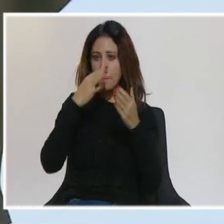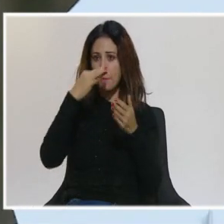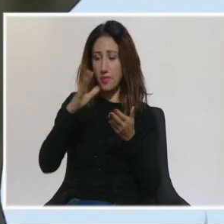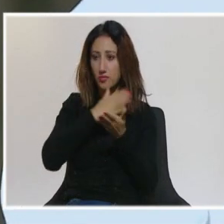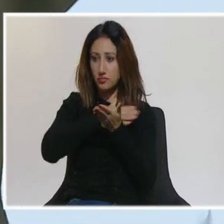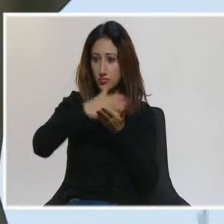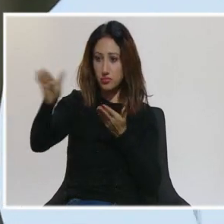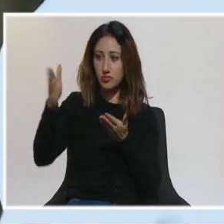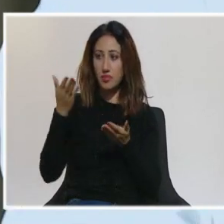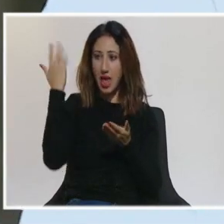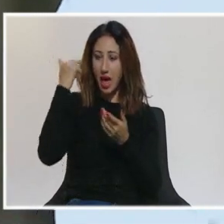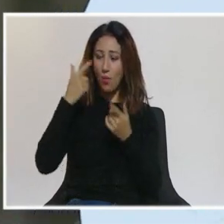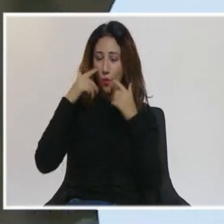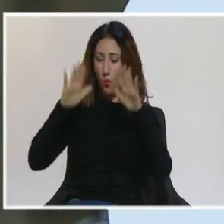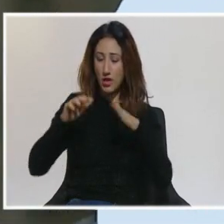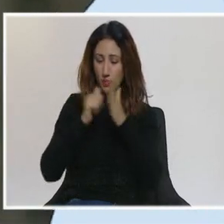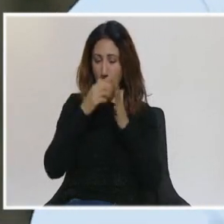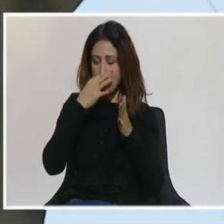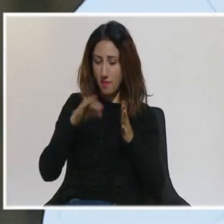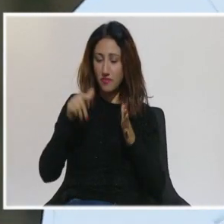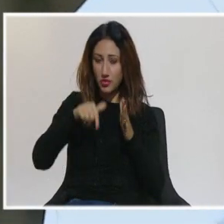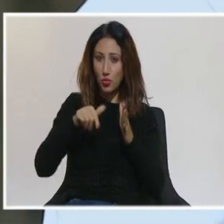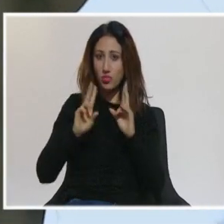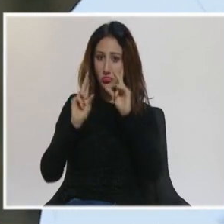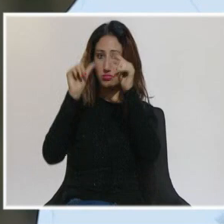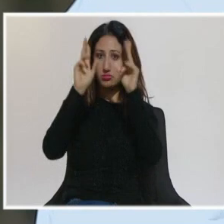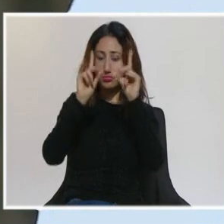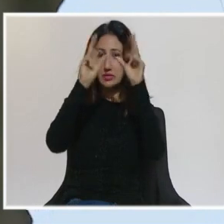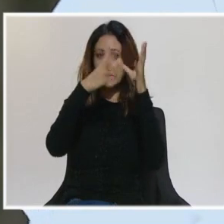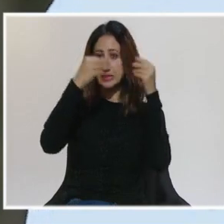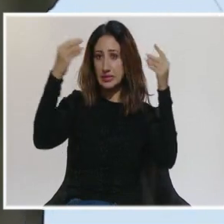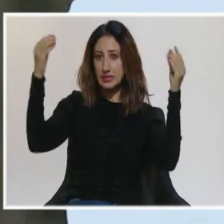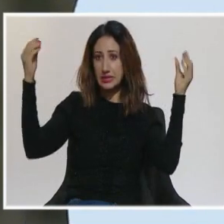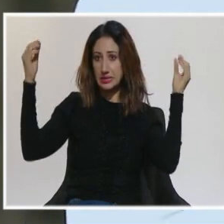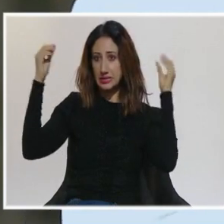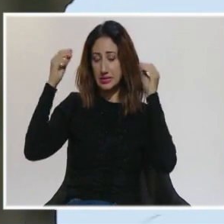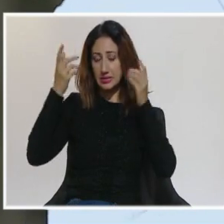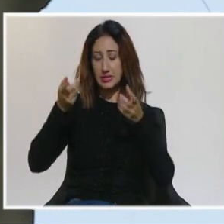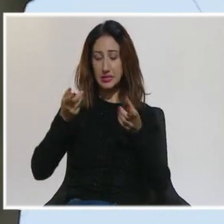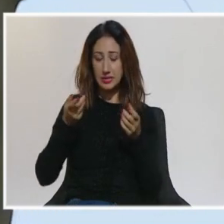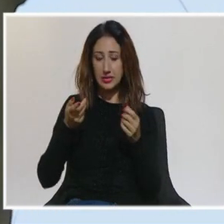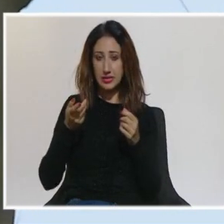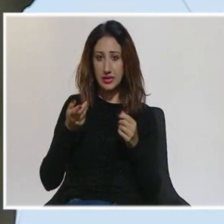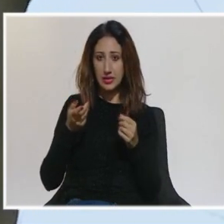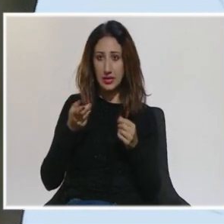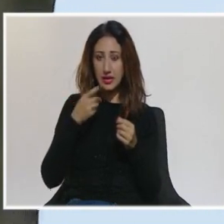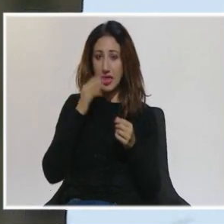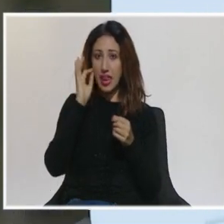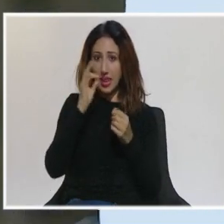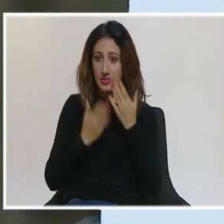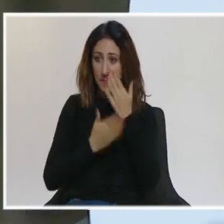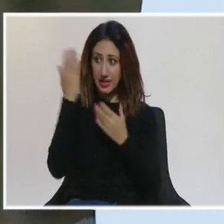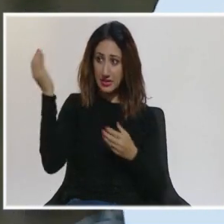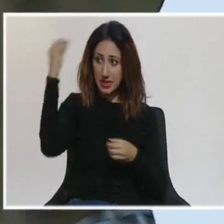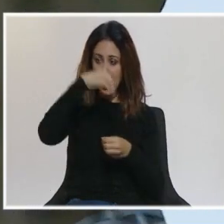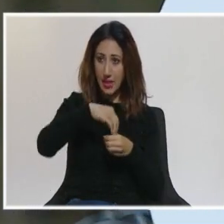دي كانت عايشه ازاي ودلوقتي عايشه ازاي صحيح. بس بقول ايه بقى مع النقله بتاعتهم دي برضو ايه نساعدهم